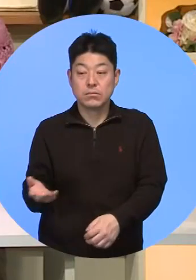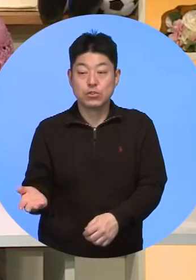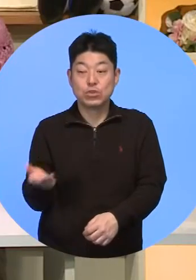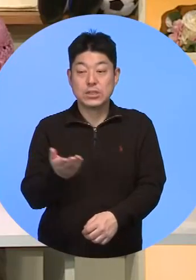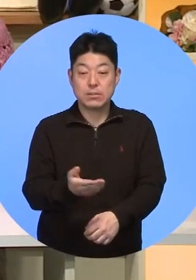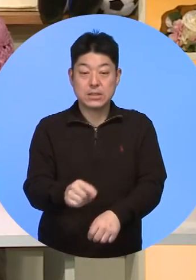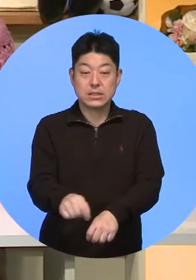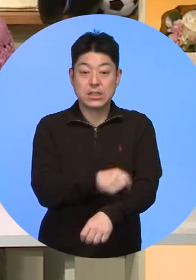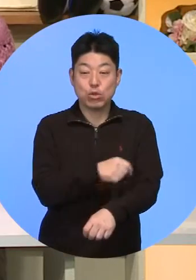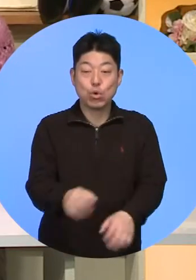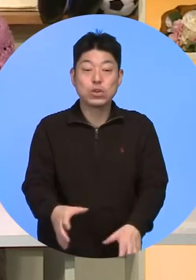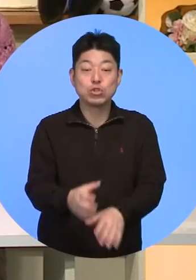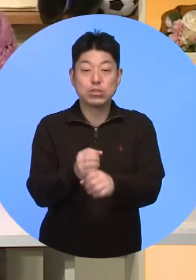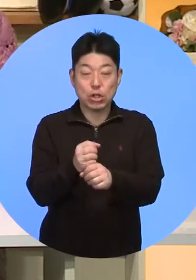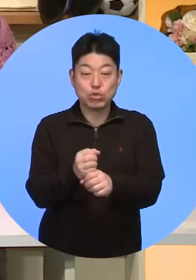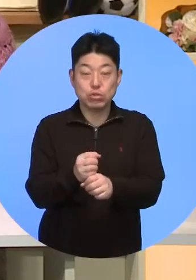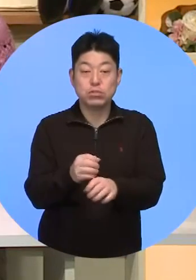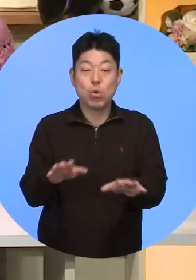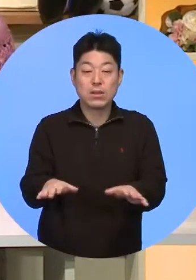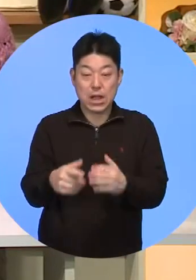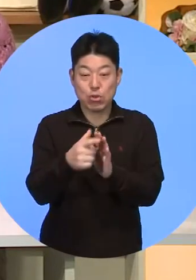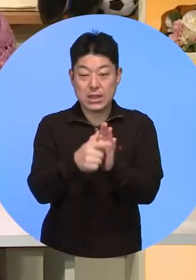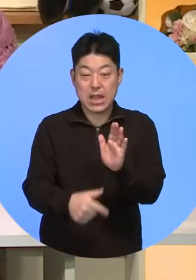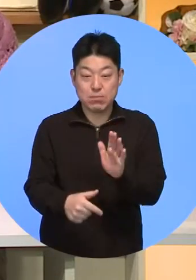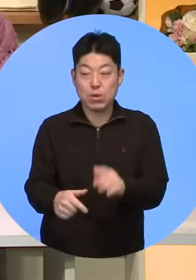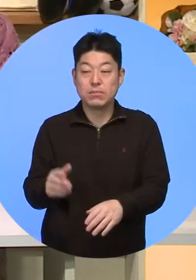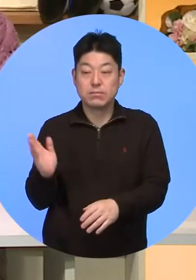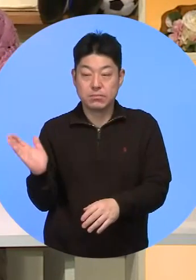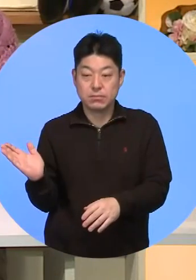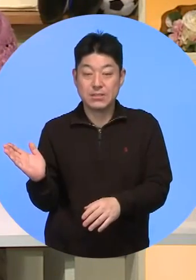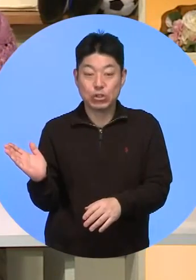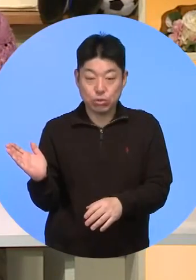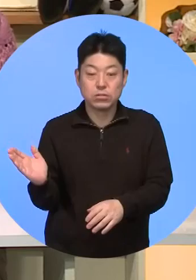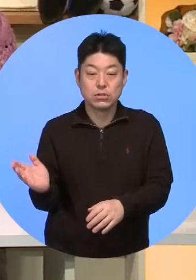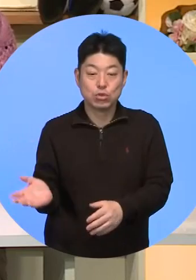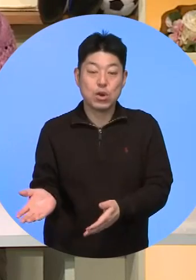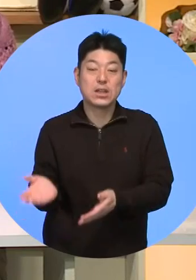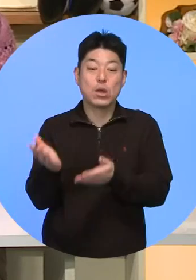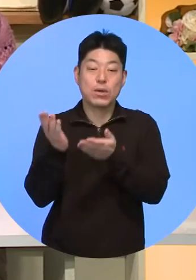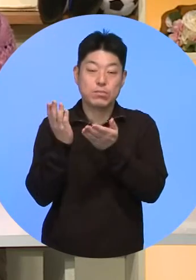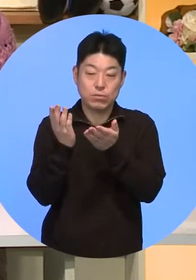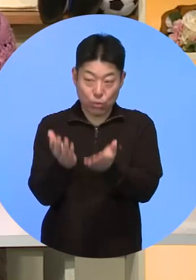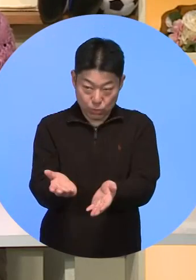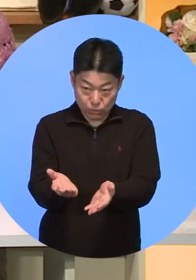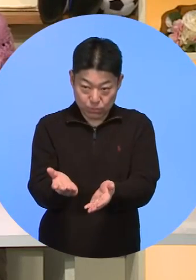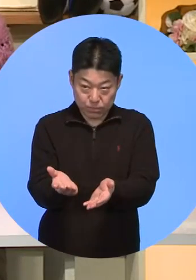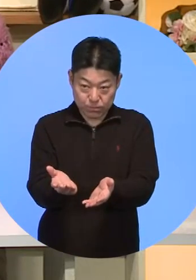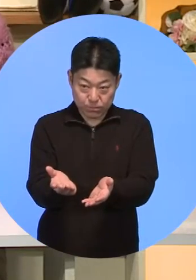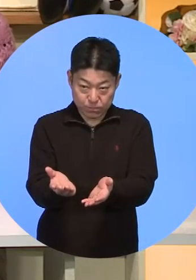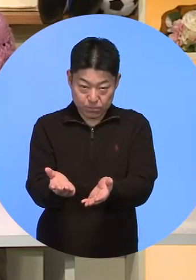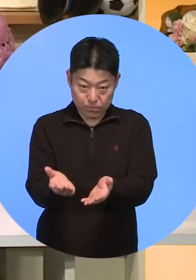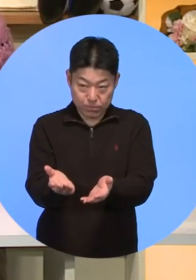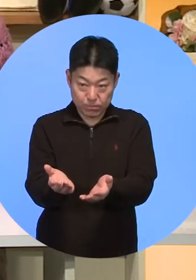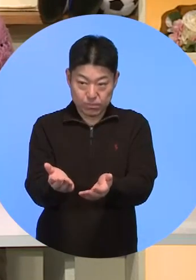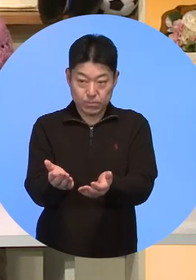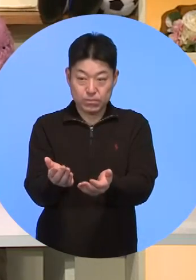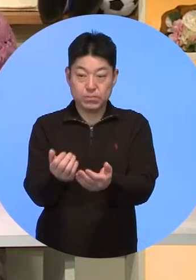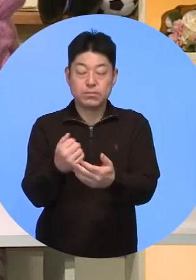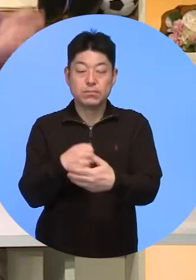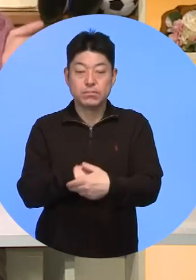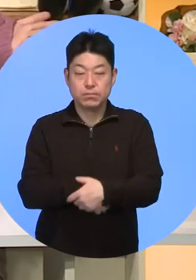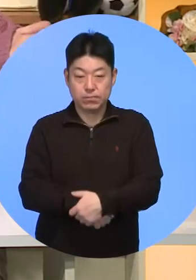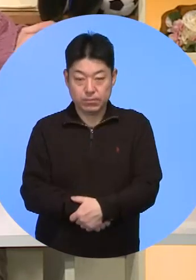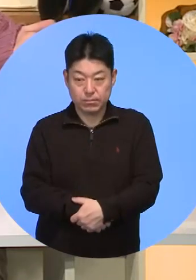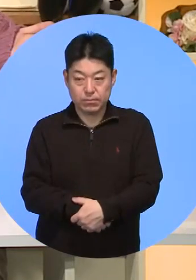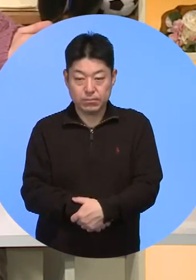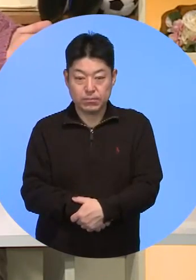続いては特集です。 はい、今回は今が旬スイタクワイの調理法と題してお届けします。 それでは